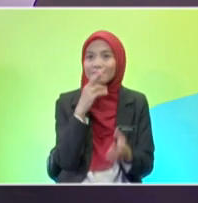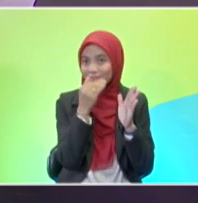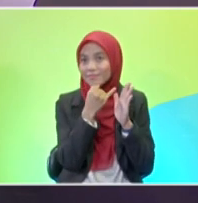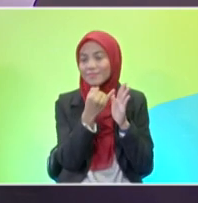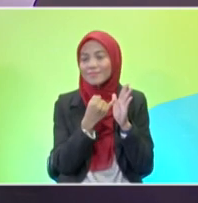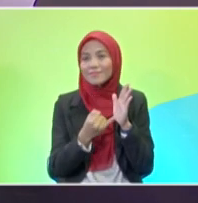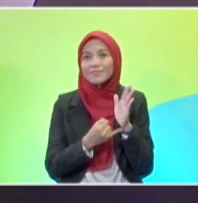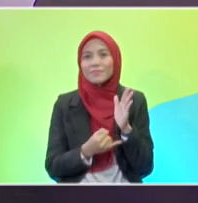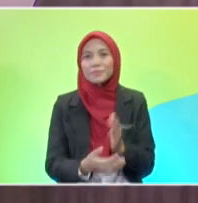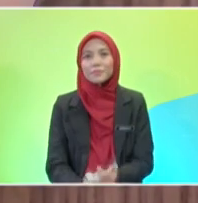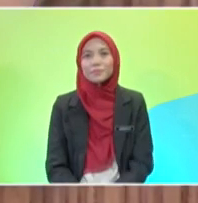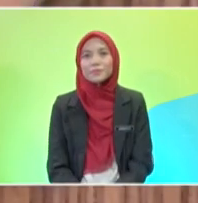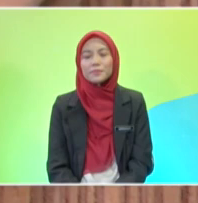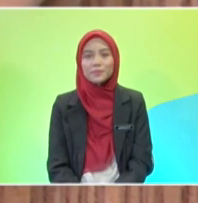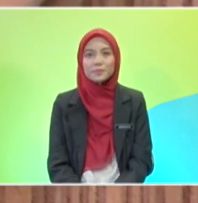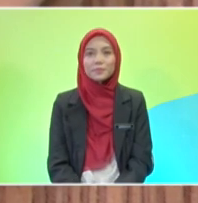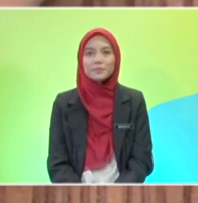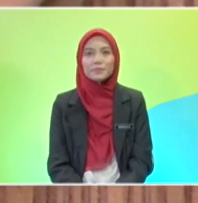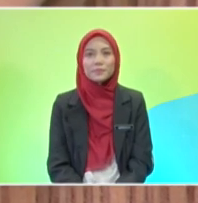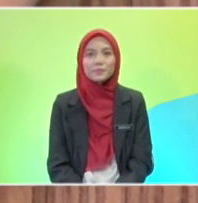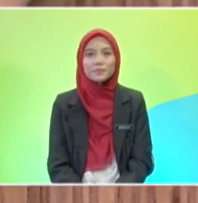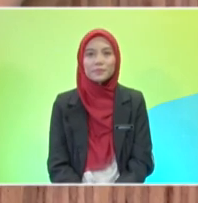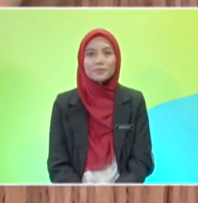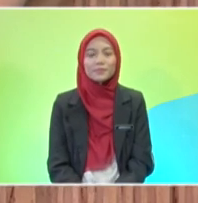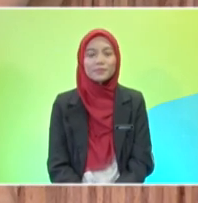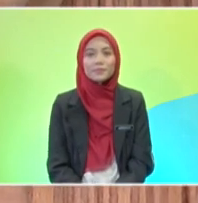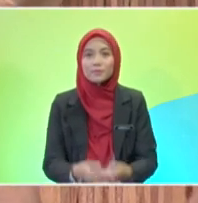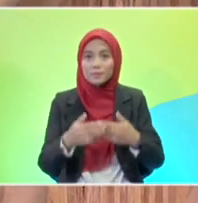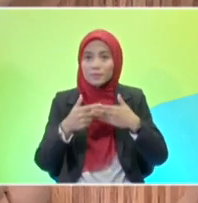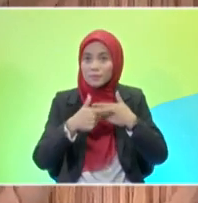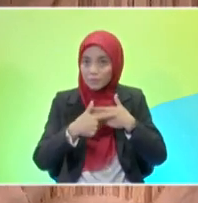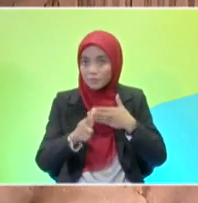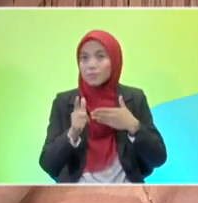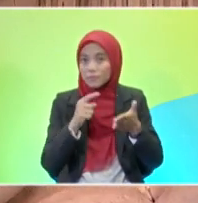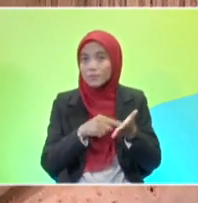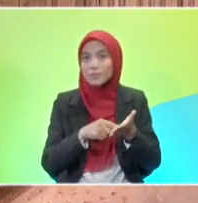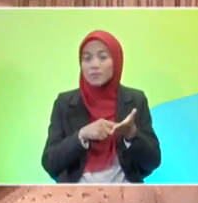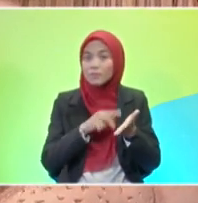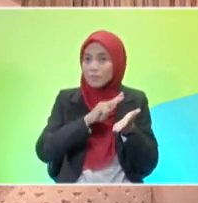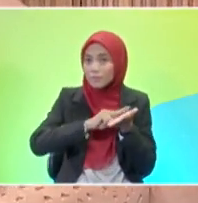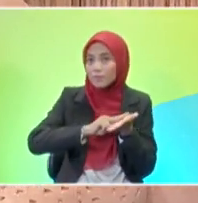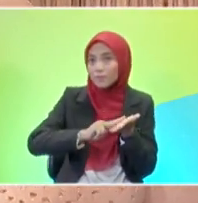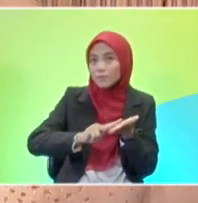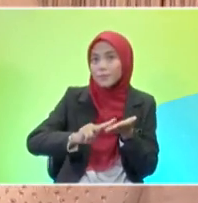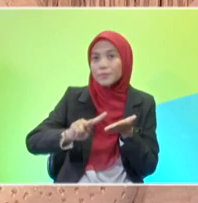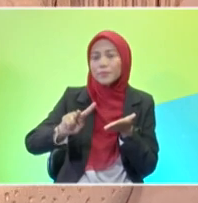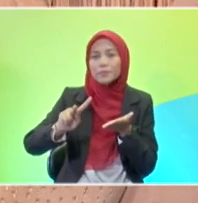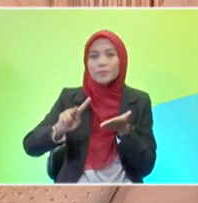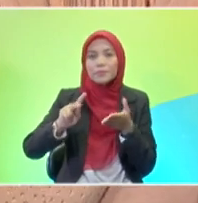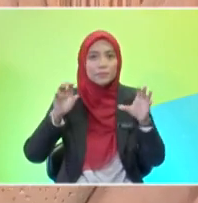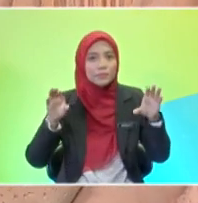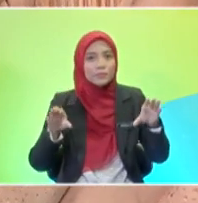tapi ini bukan yang pengunjungnya dia lepas ini kita kena kemas kan batu kita kena